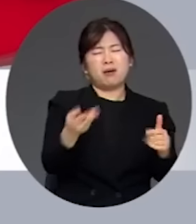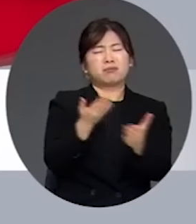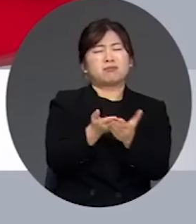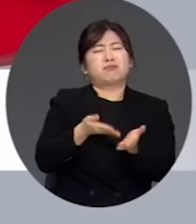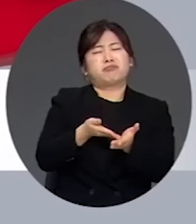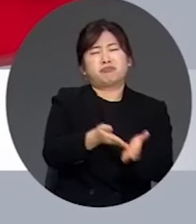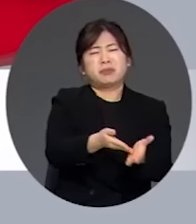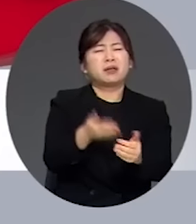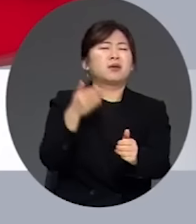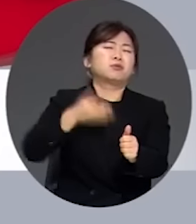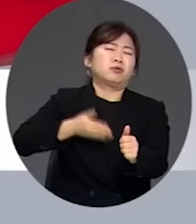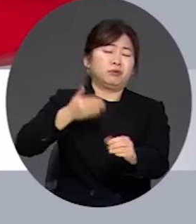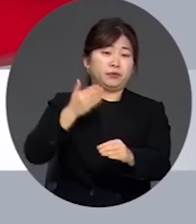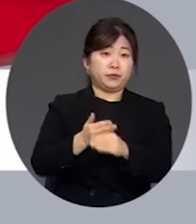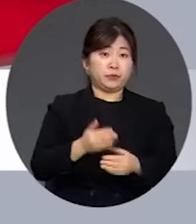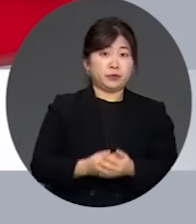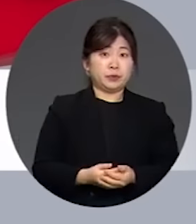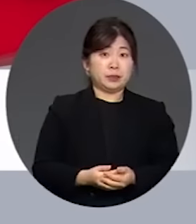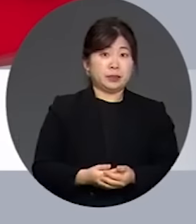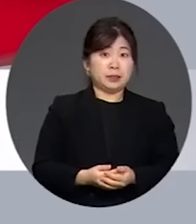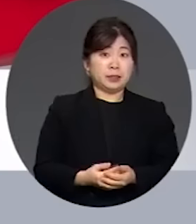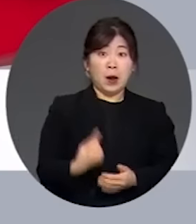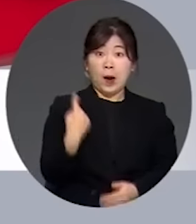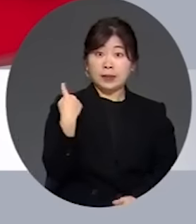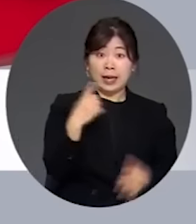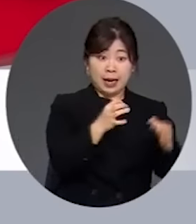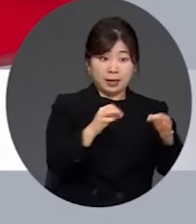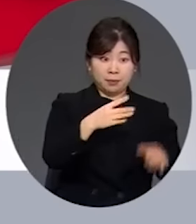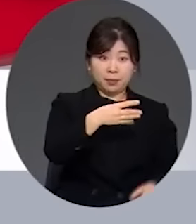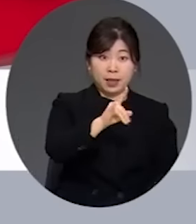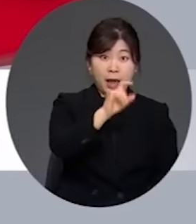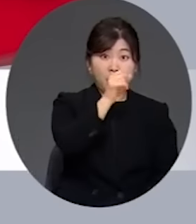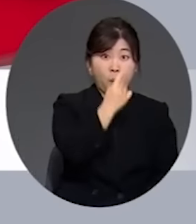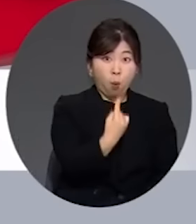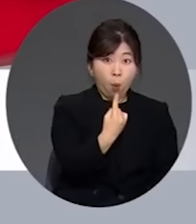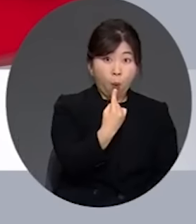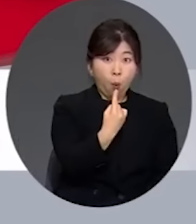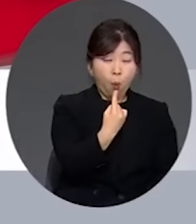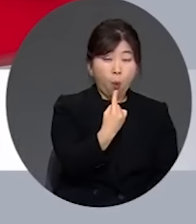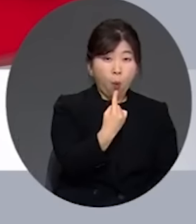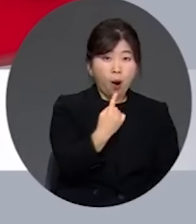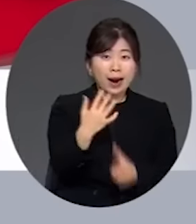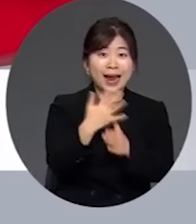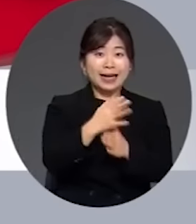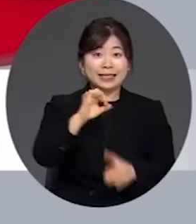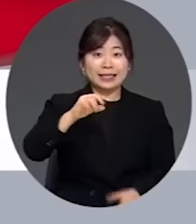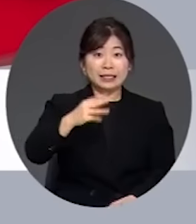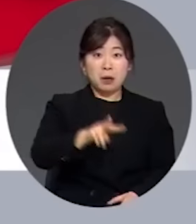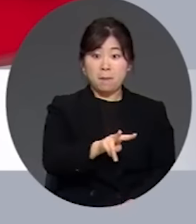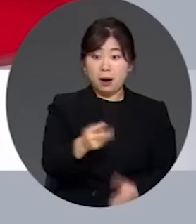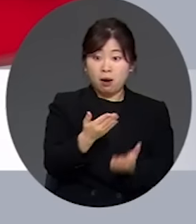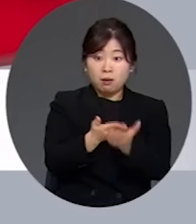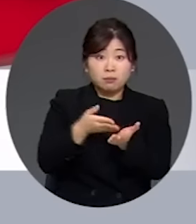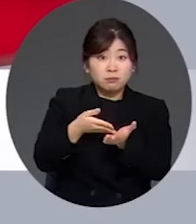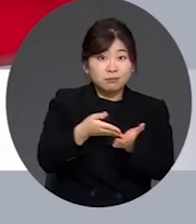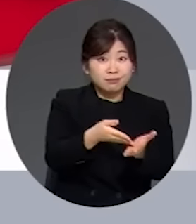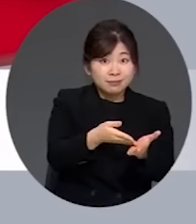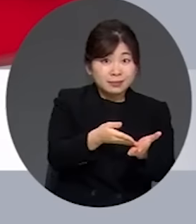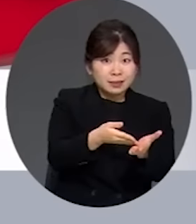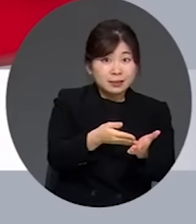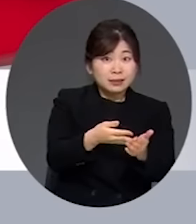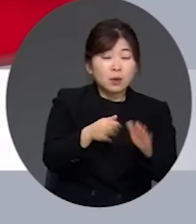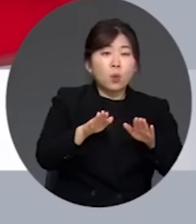거창합천 지역구의 삼선 김태호 의원에게 민주당 김두관 의원이 출마한 양산을 지역구에 출마할 것을